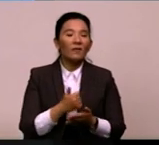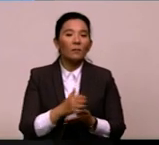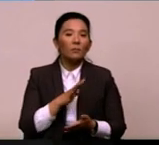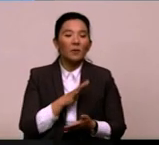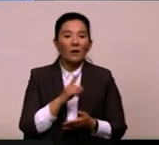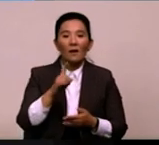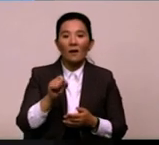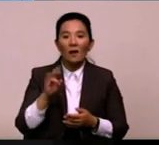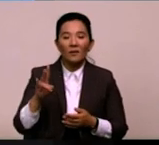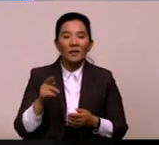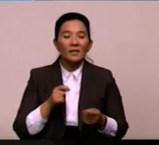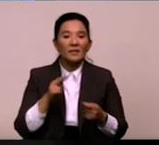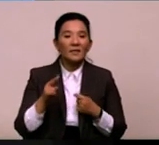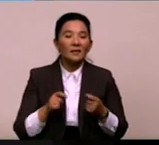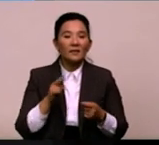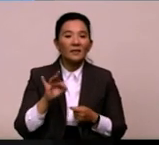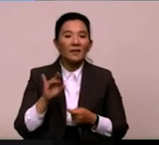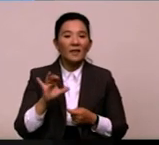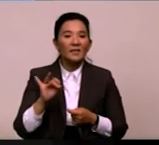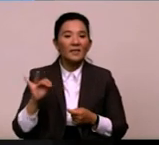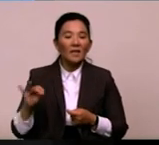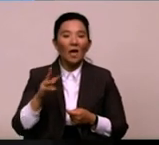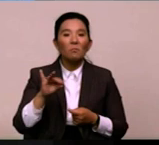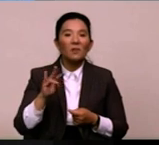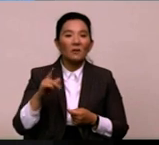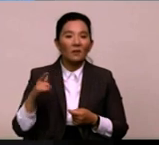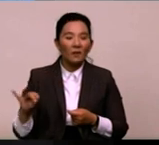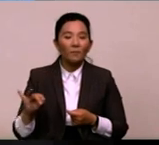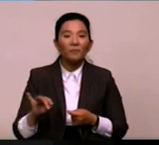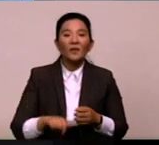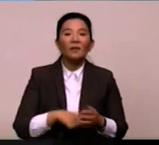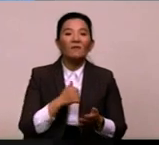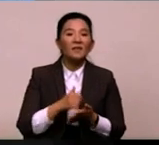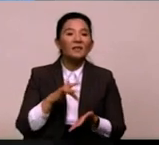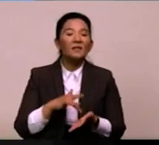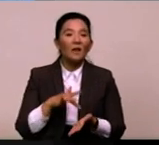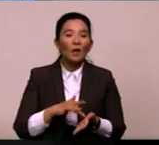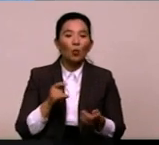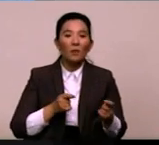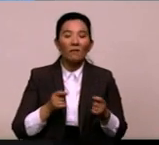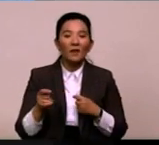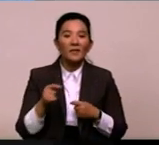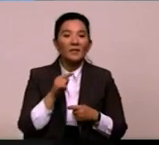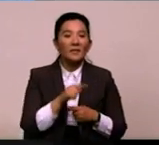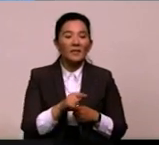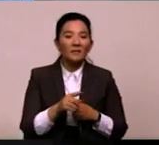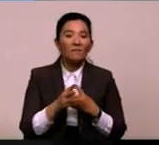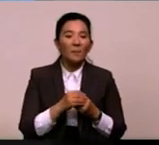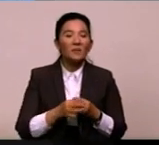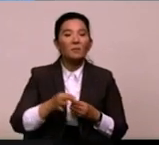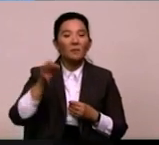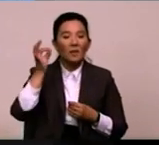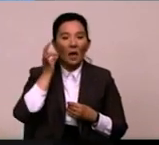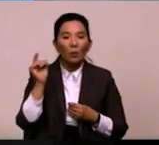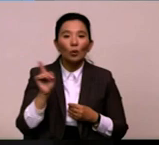стоял хан, династия Минги. Глава центрального управления. Здесь мы с вами